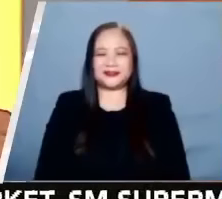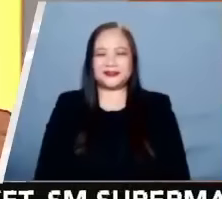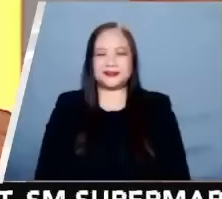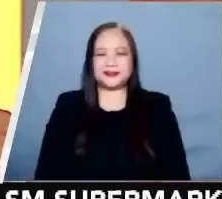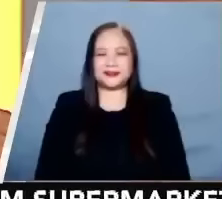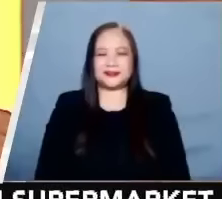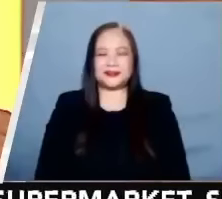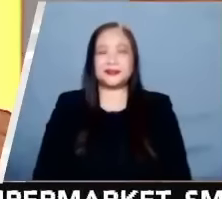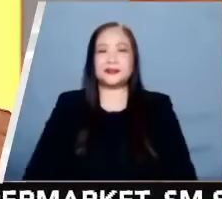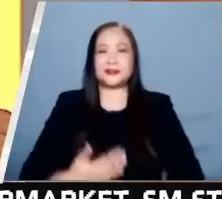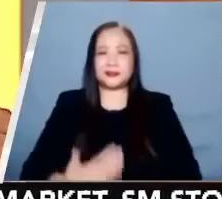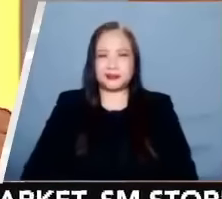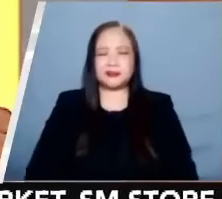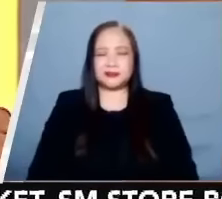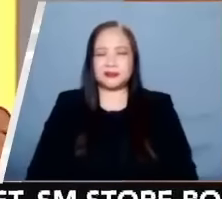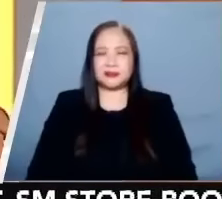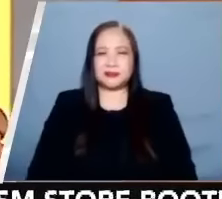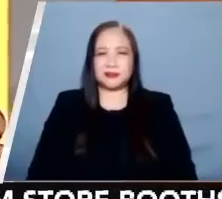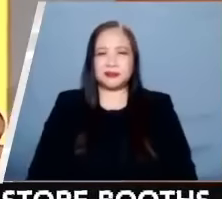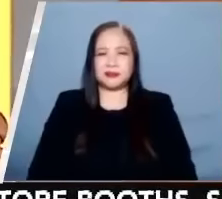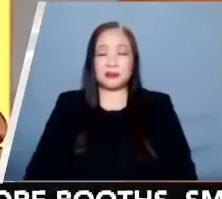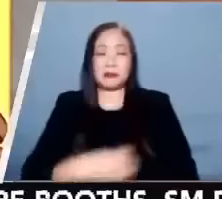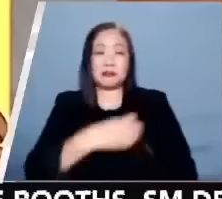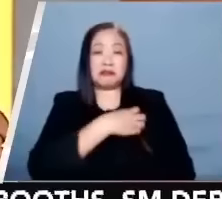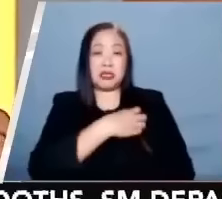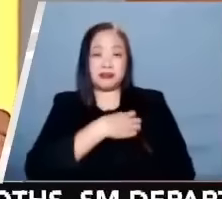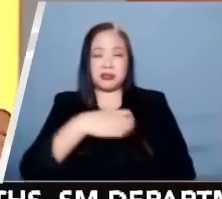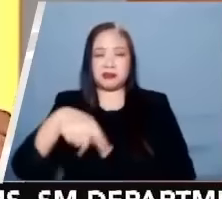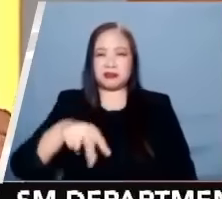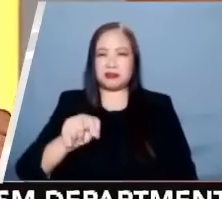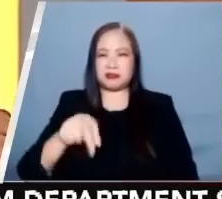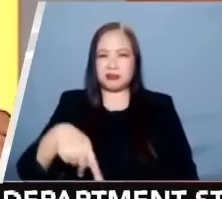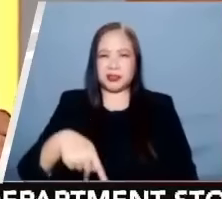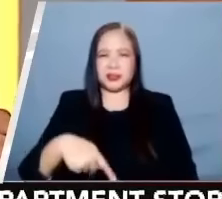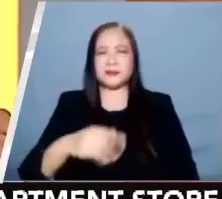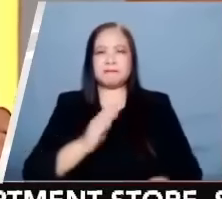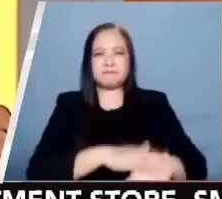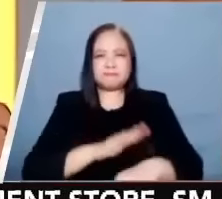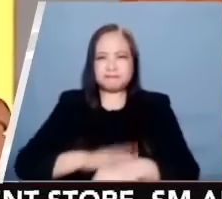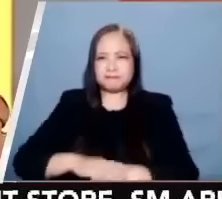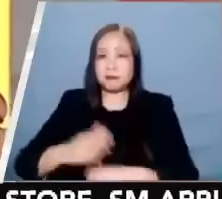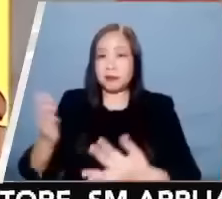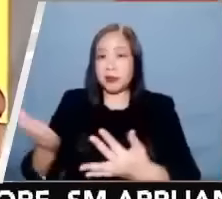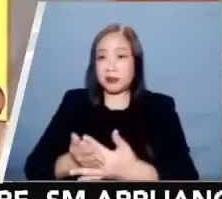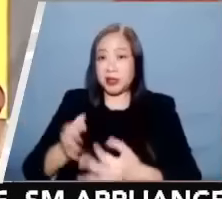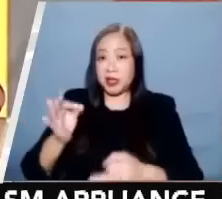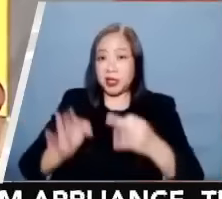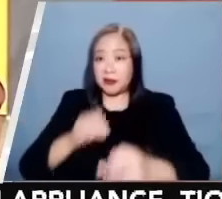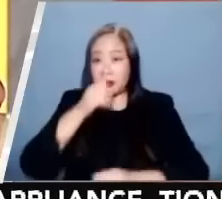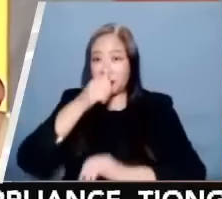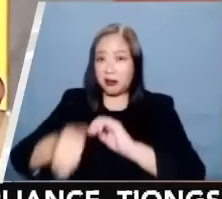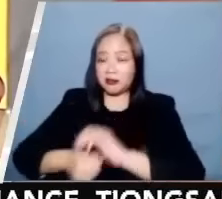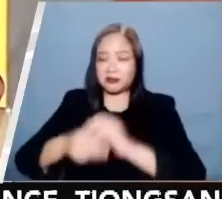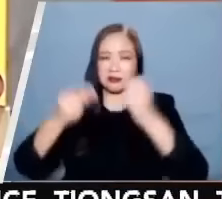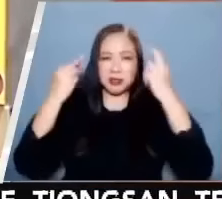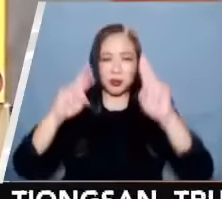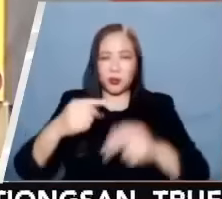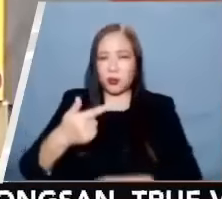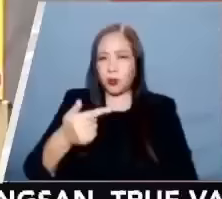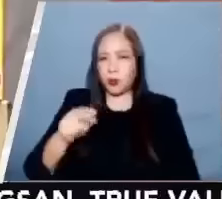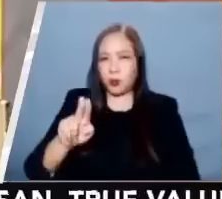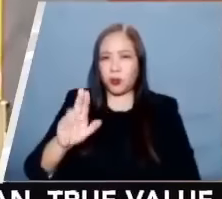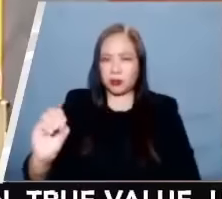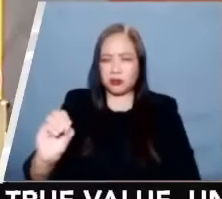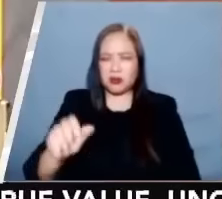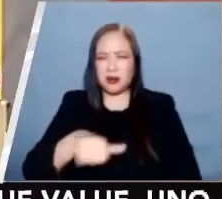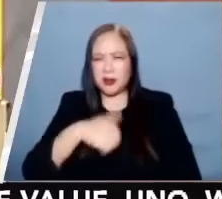Nagbabala ang Philippine National Police na kakasuhan ang mga tumutulong para hindi maaresto si suspended Bamban Tarlac Mayor Alice Guo at iba pang